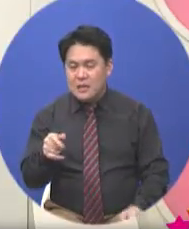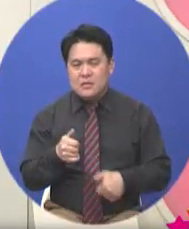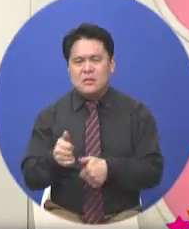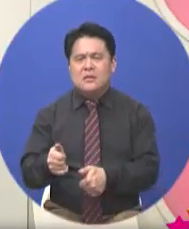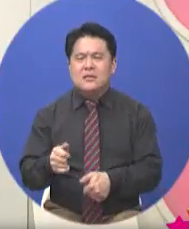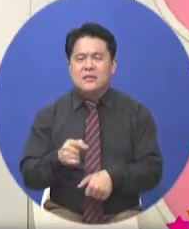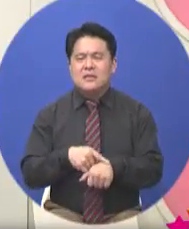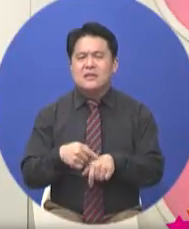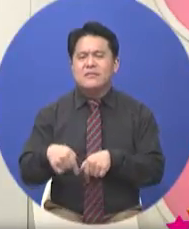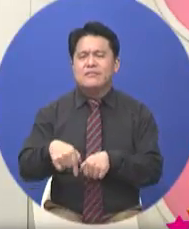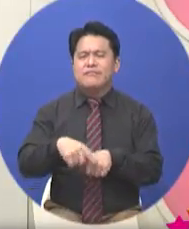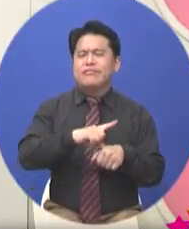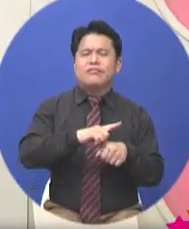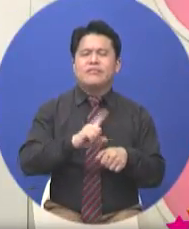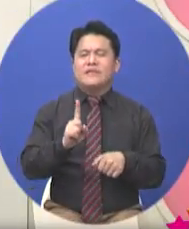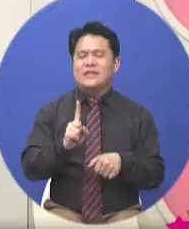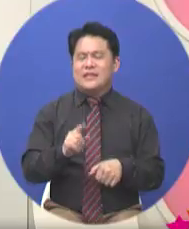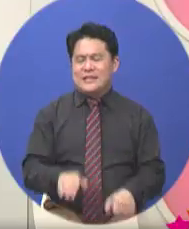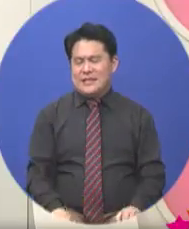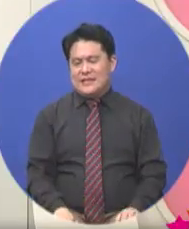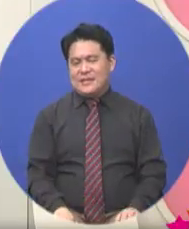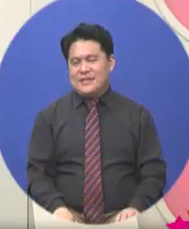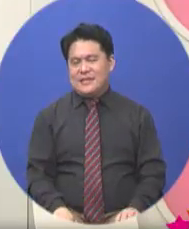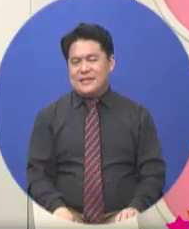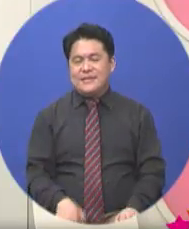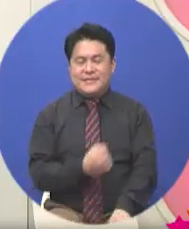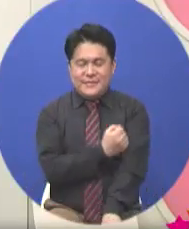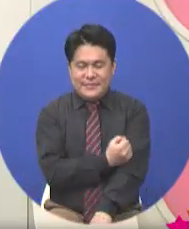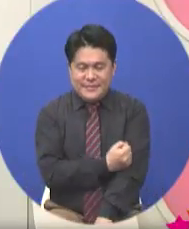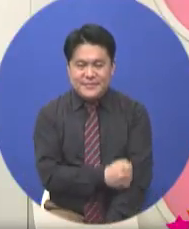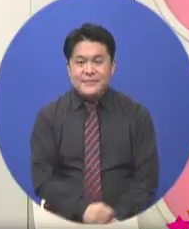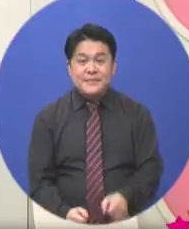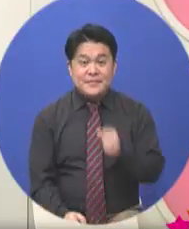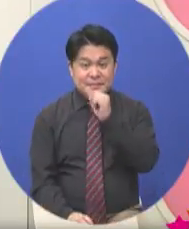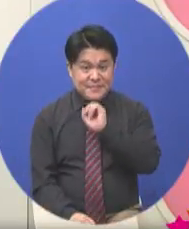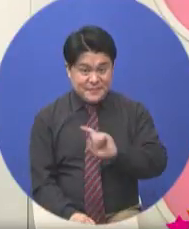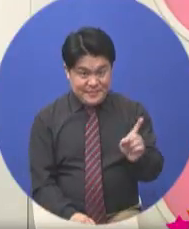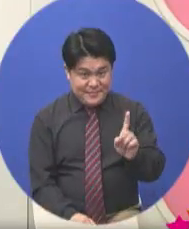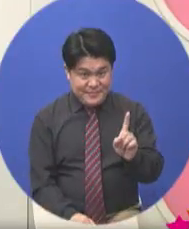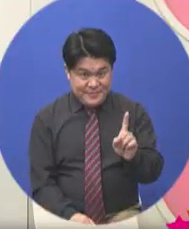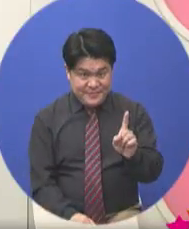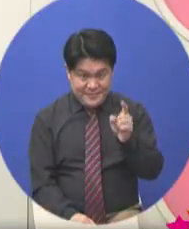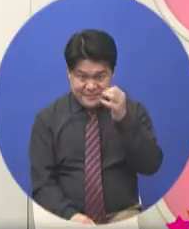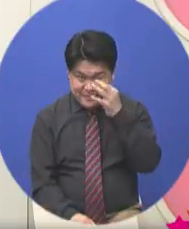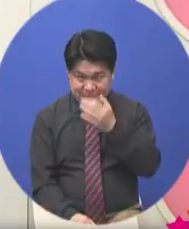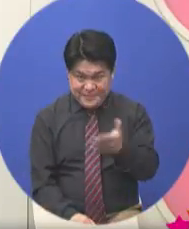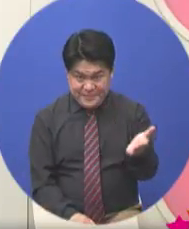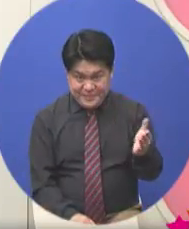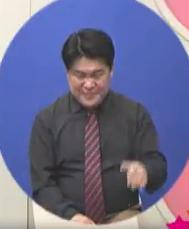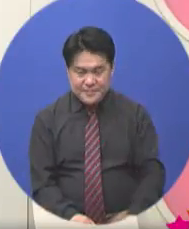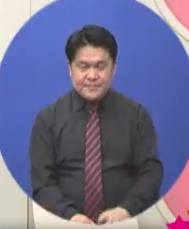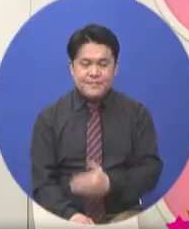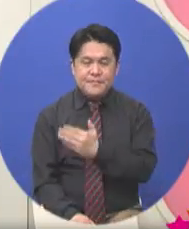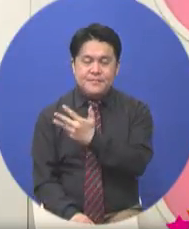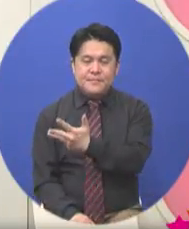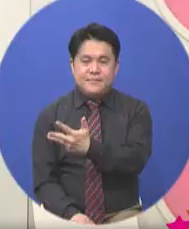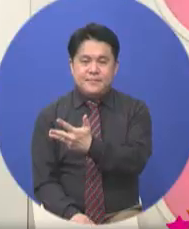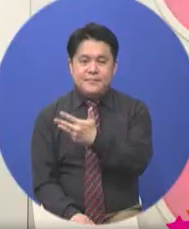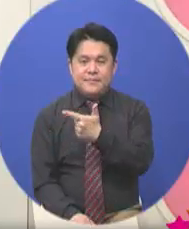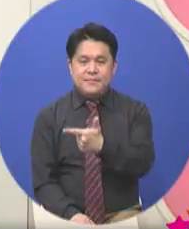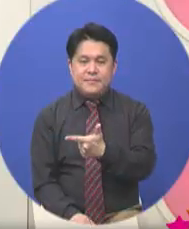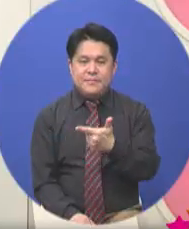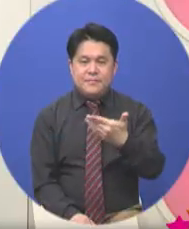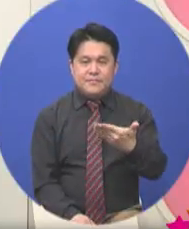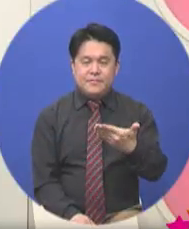부르니. 그러게 말입니다. 잘하셨습니다. 네. 수고하셨고요. 점수 볼게요. 네. 점수입니다.